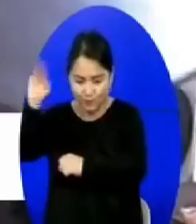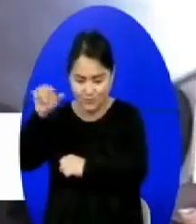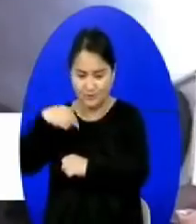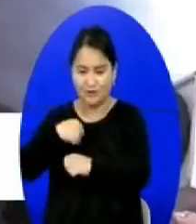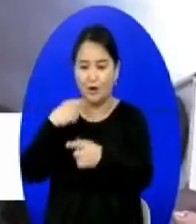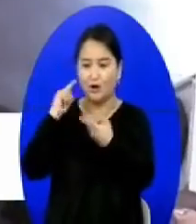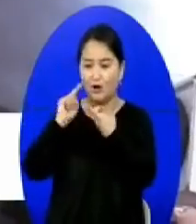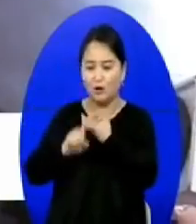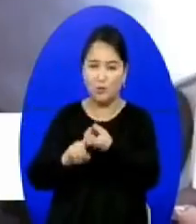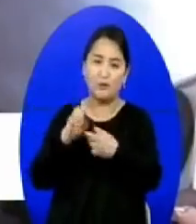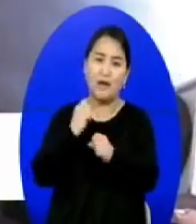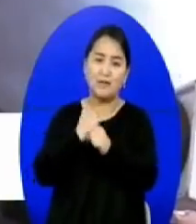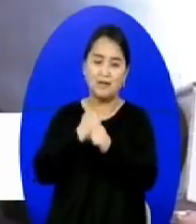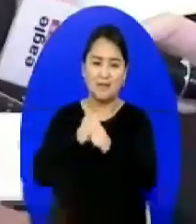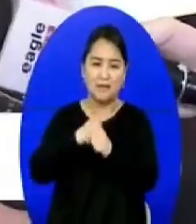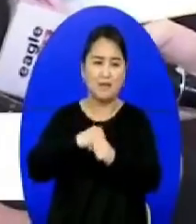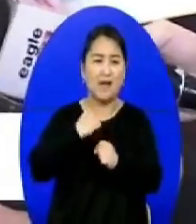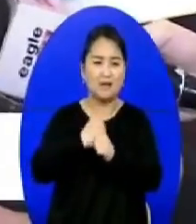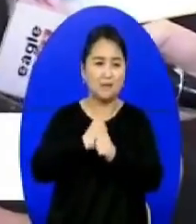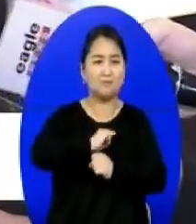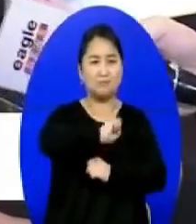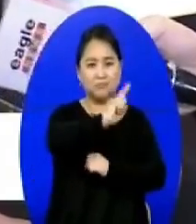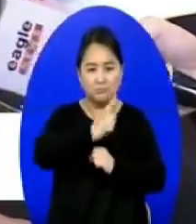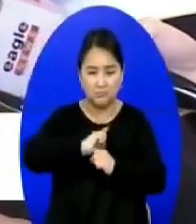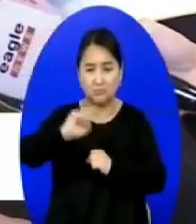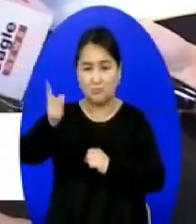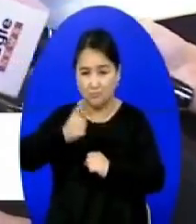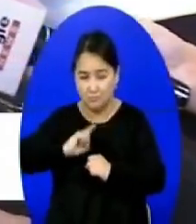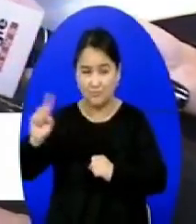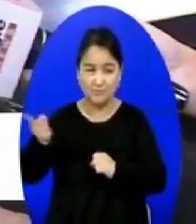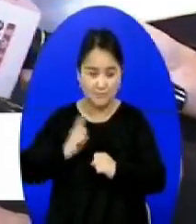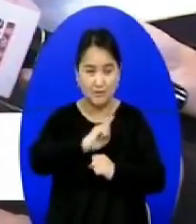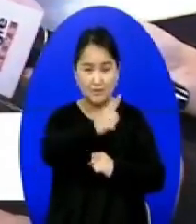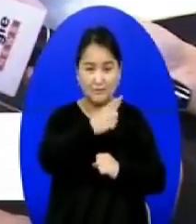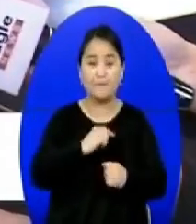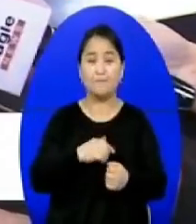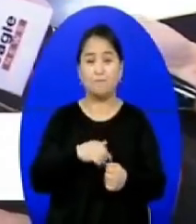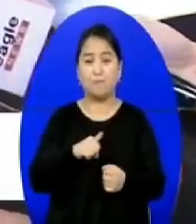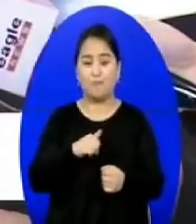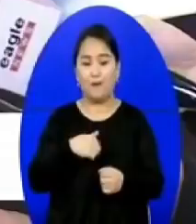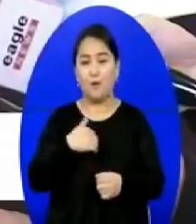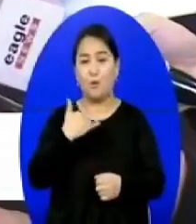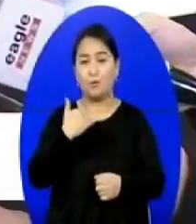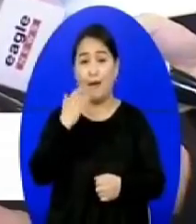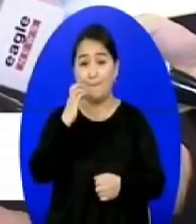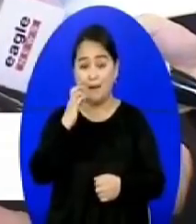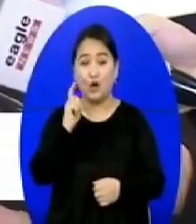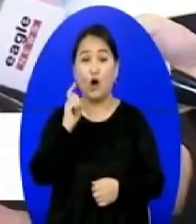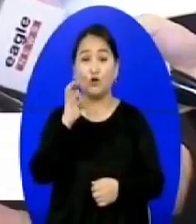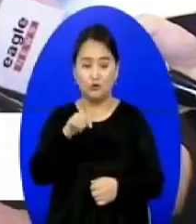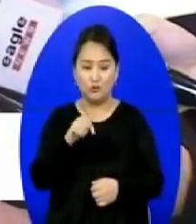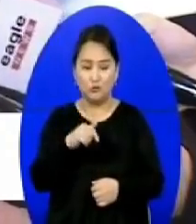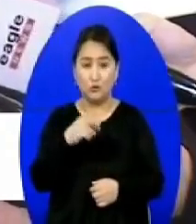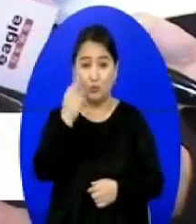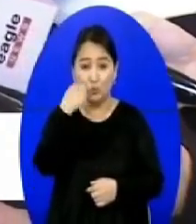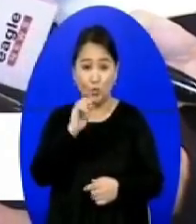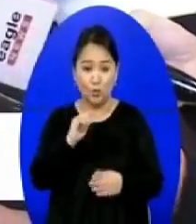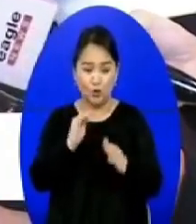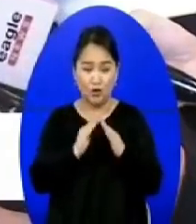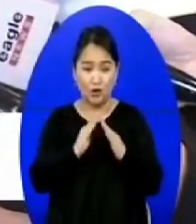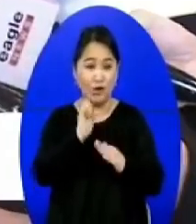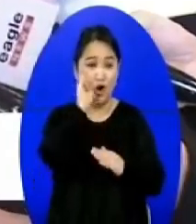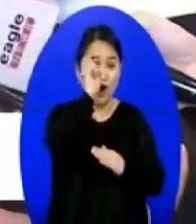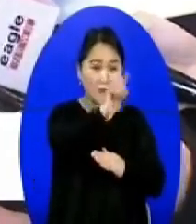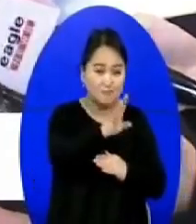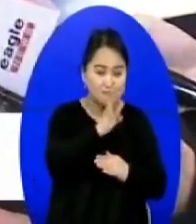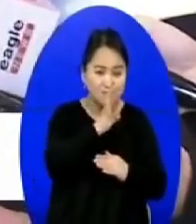түгээх станцудаас бензин хэрглэж байсан да. Улаанбаатар хот одоо дүүгэндээ очих гэж тохиолдлоор 3 удаа Улаанбаатар руу явсан. Яг